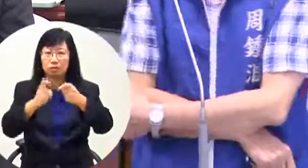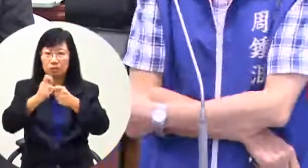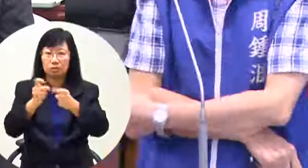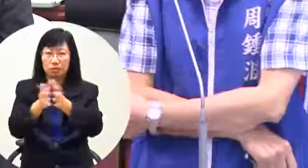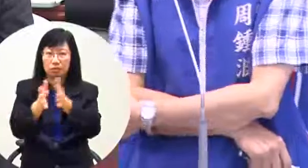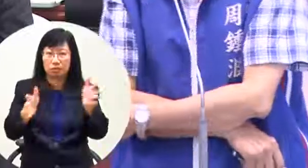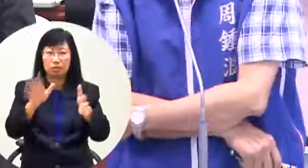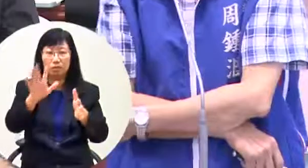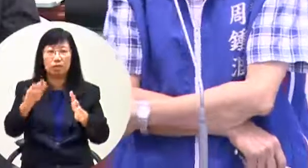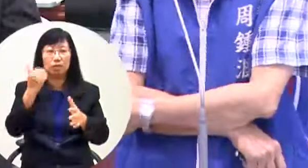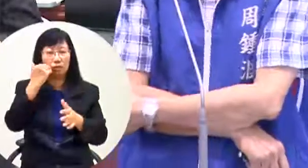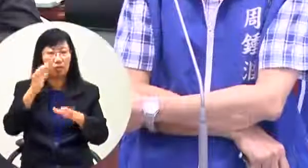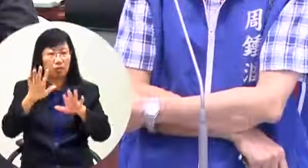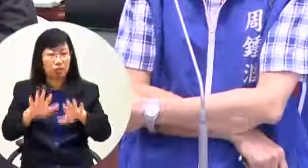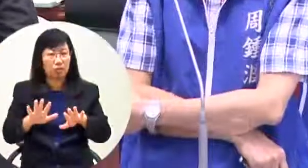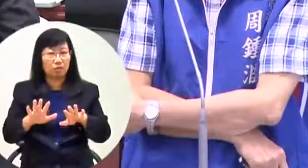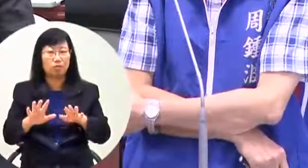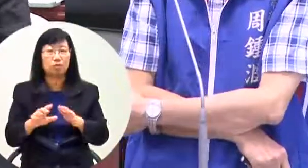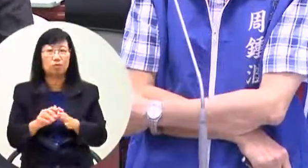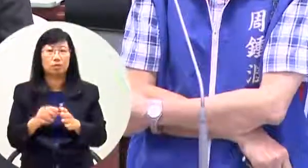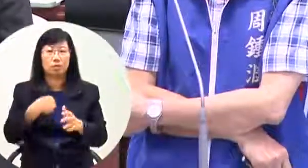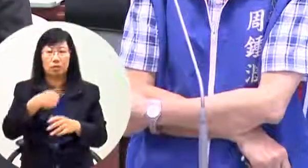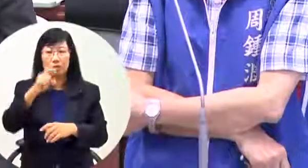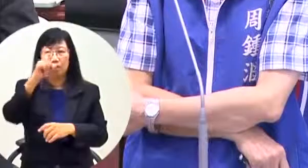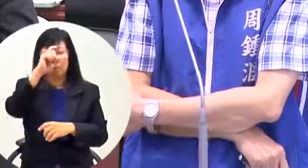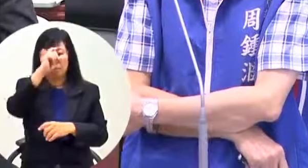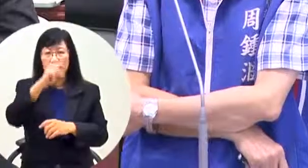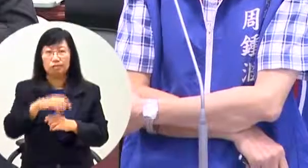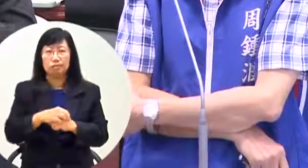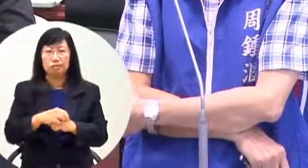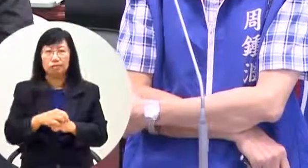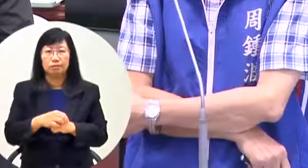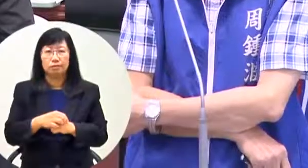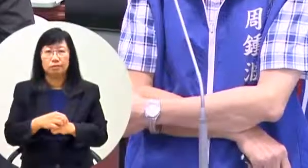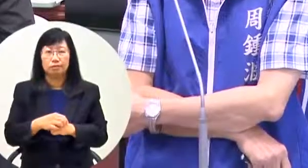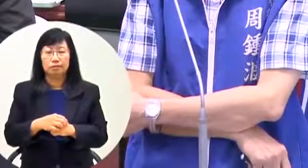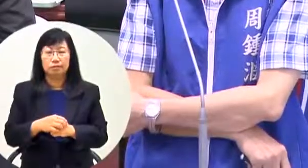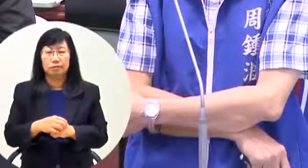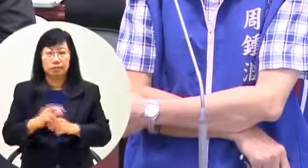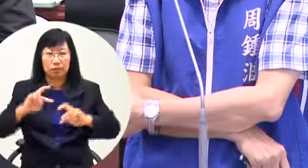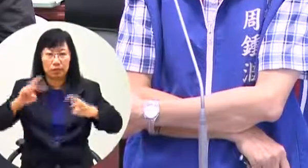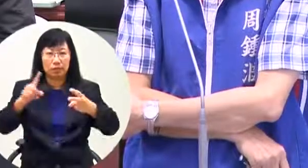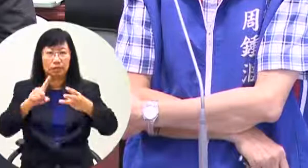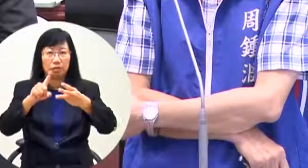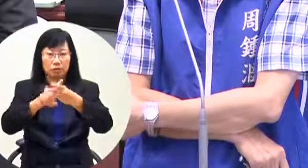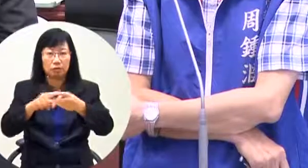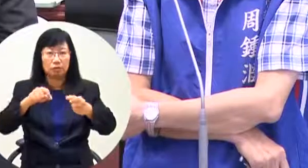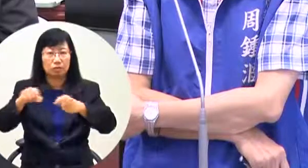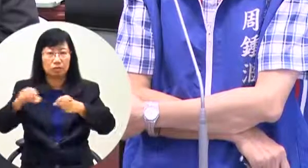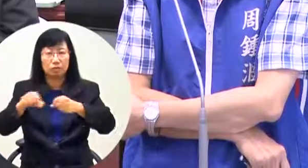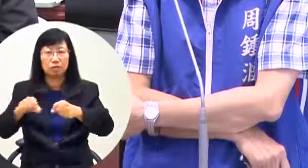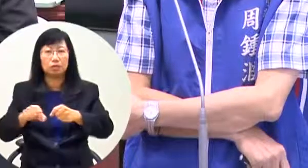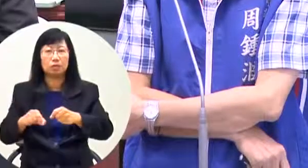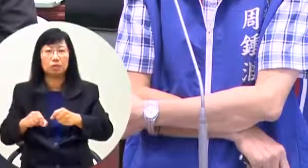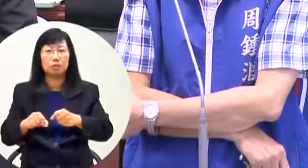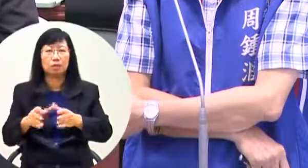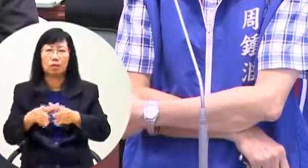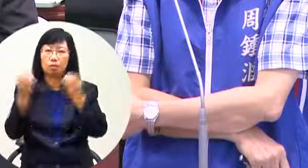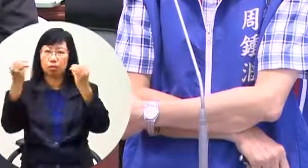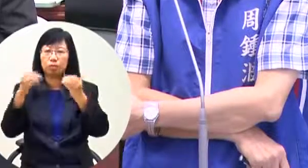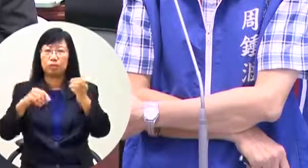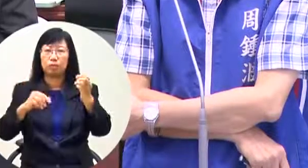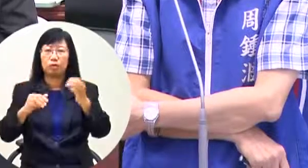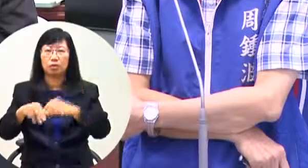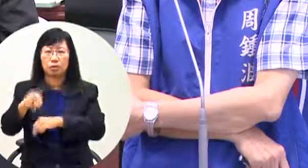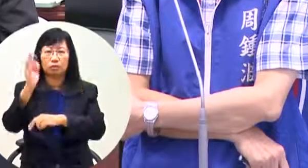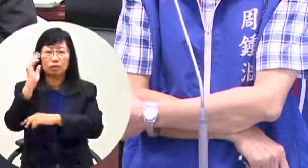望在不变更主计划，也就是说不需要再报行政院的前提之下，我们多收集民